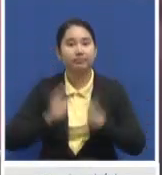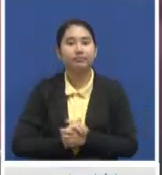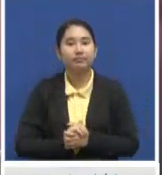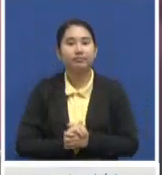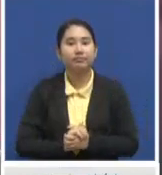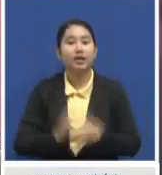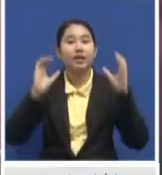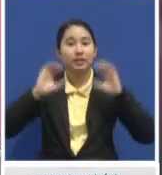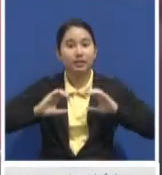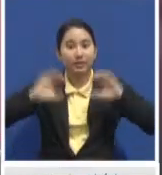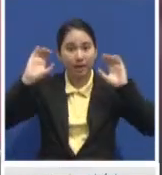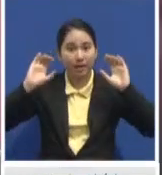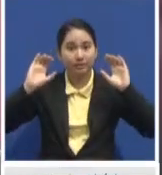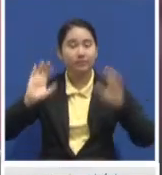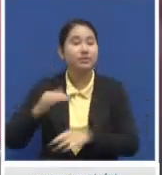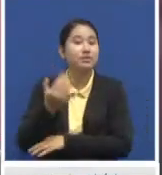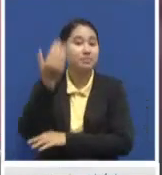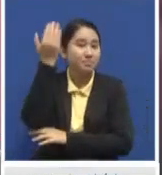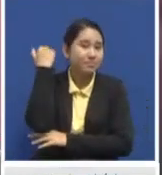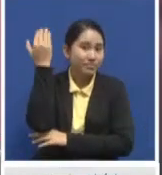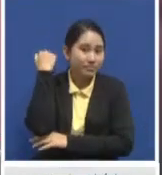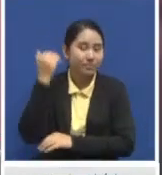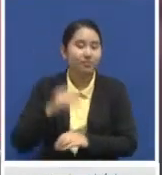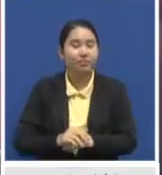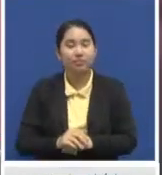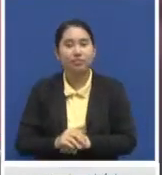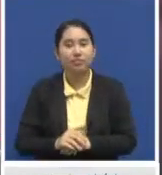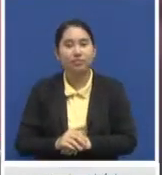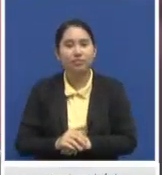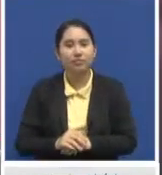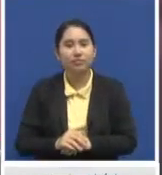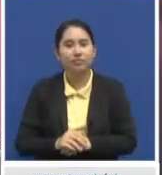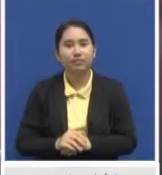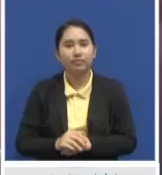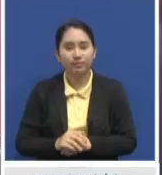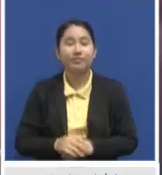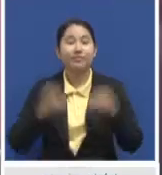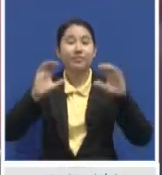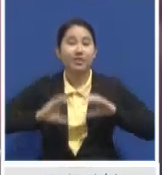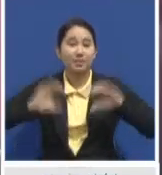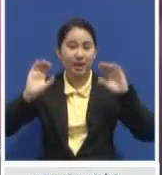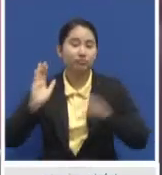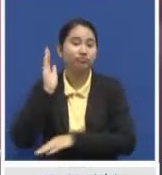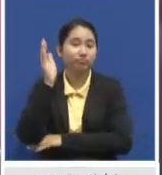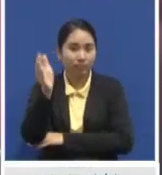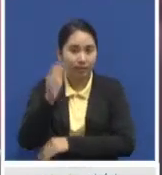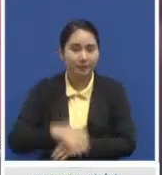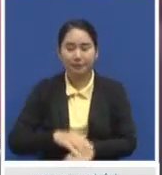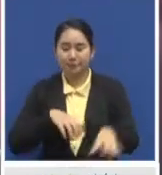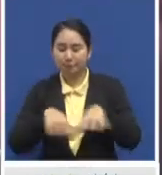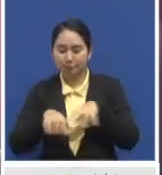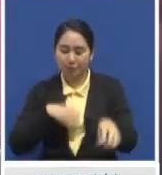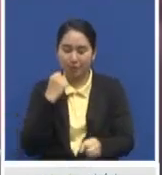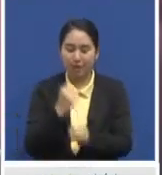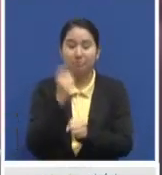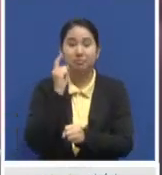ท่านนายกรัฐมนตรีที่ผ่านมานะครับแม้กระทั่งปัจจุบันนี้ในอนาคตที่แถลงนโยบายเอาจริงเอาจังกับเรื่อง